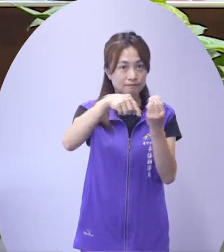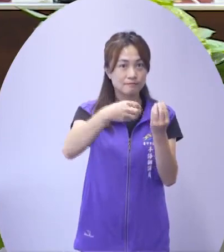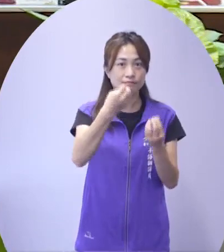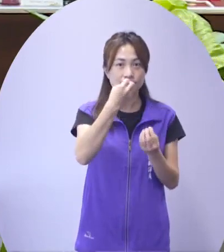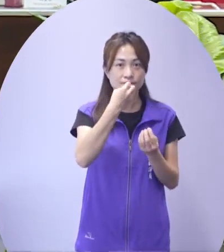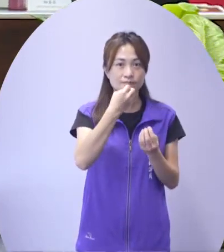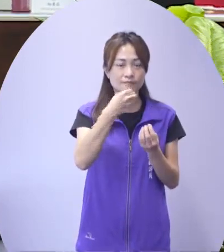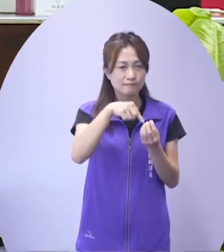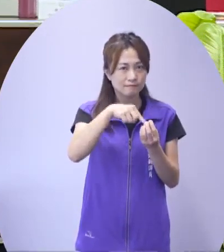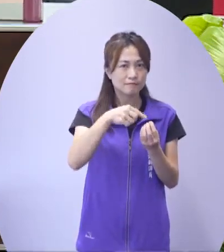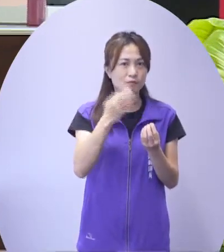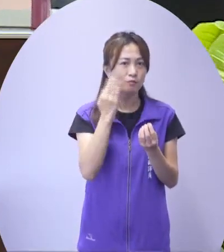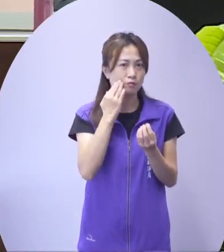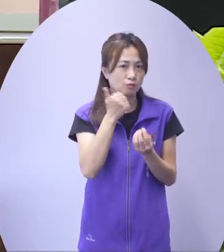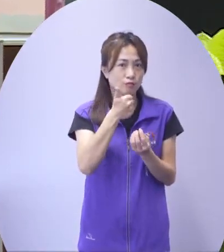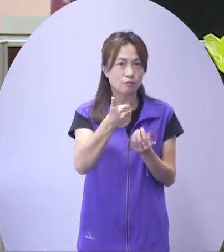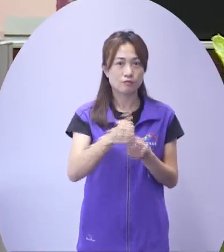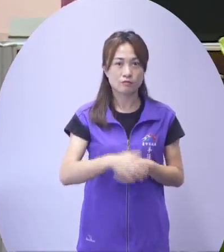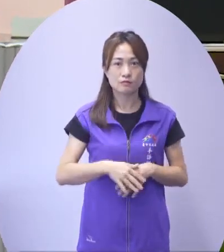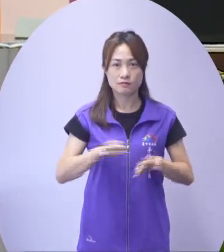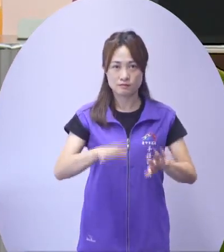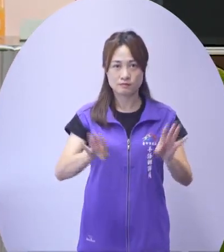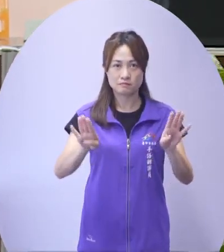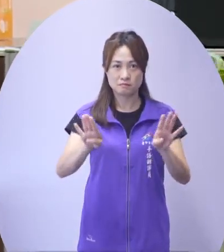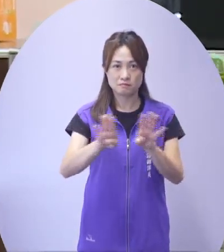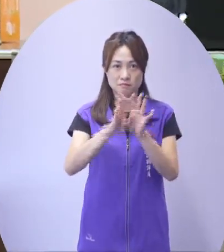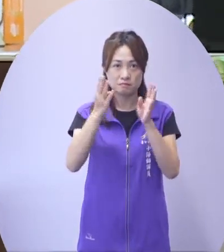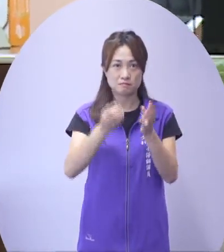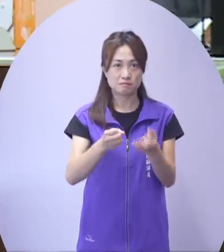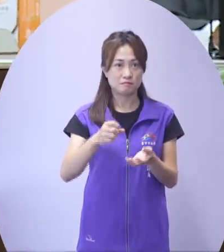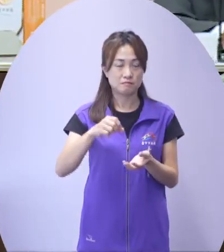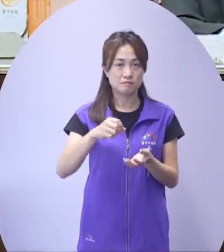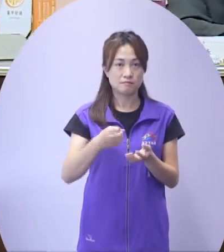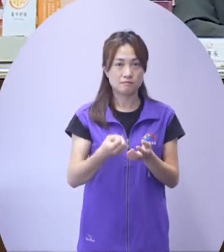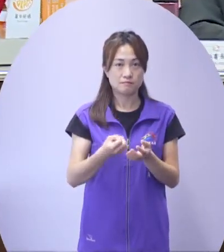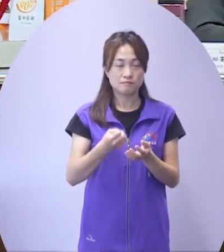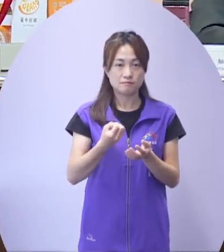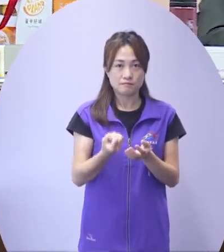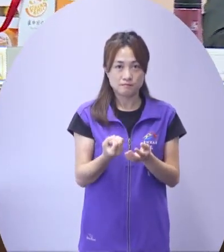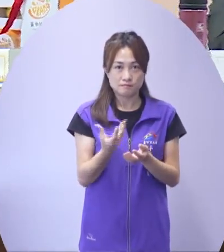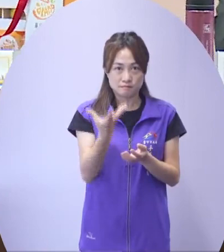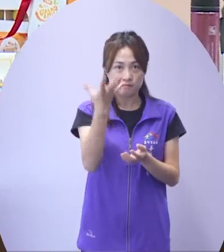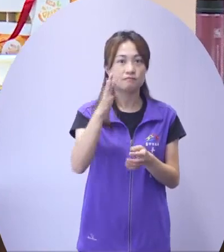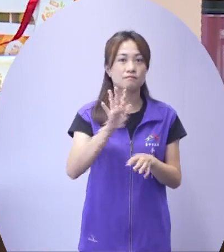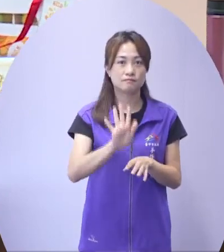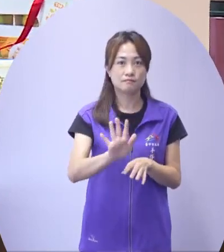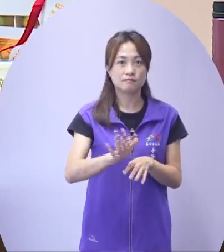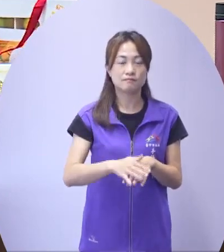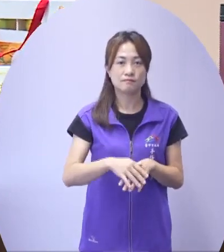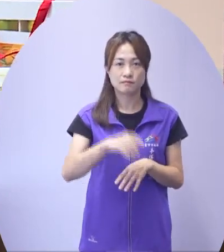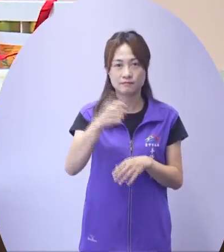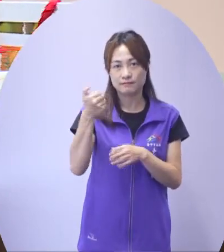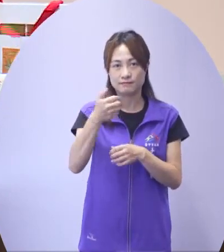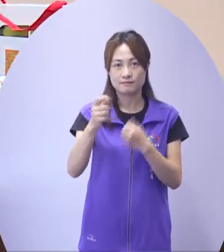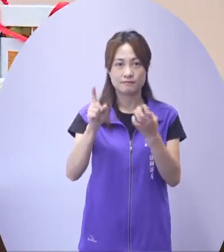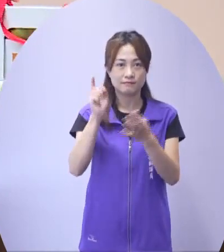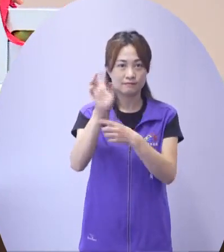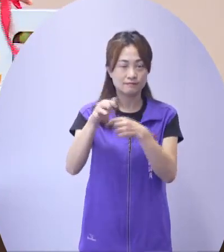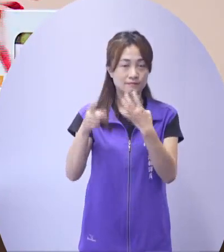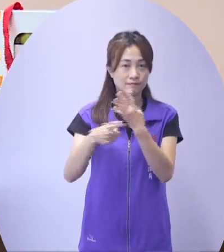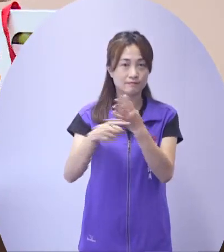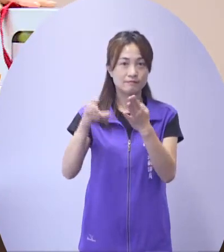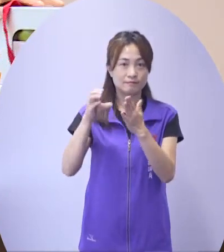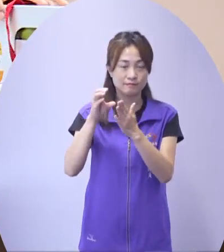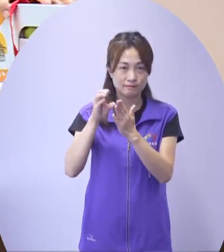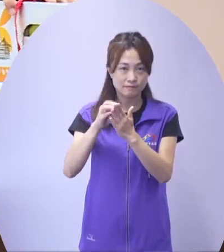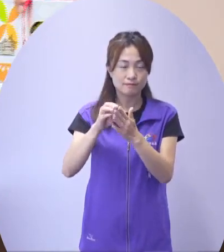味美，非常好吃。那现在开始进入盛产期，那谢谢农业局哈，那照顾农友，那加强我们的这个农业发